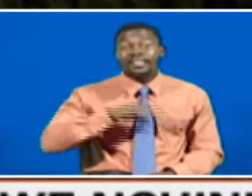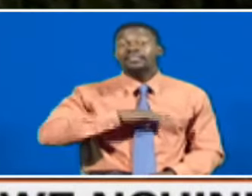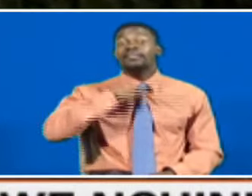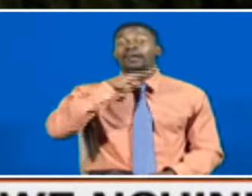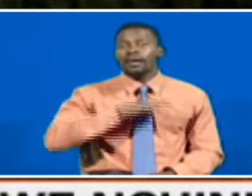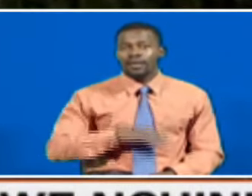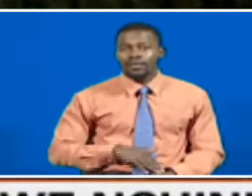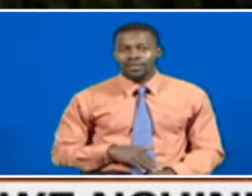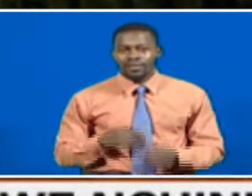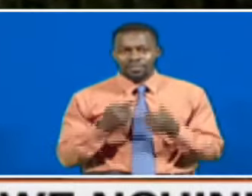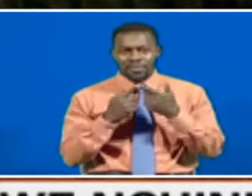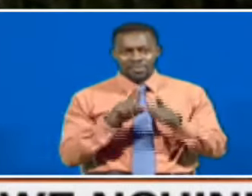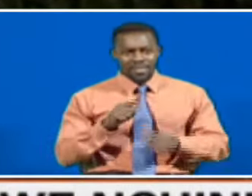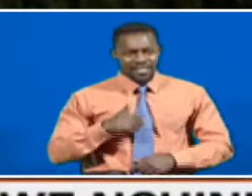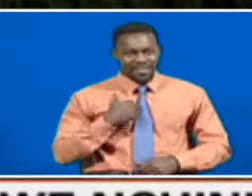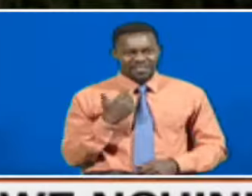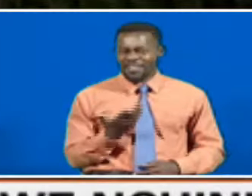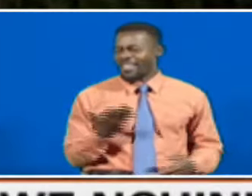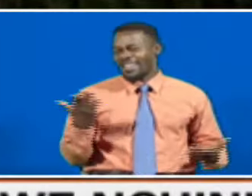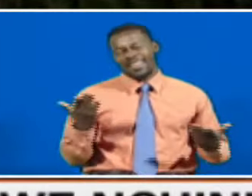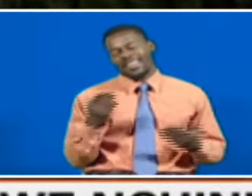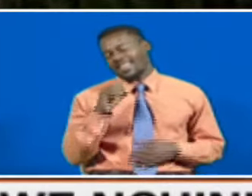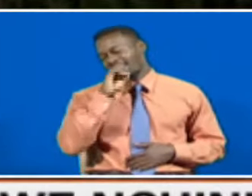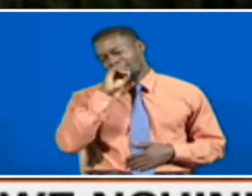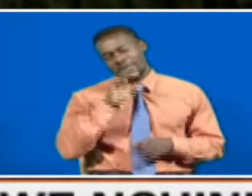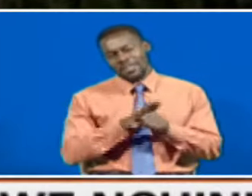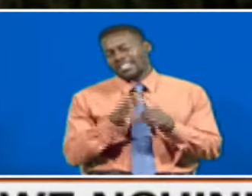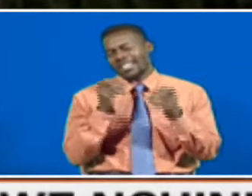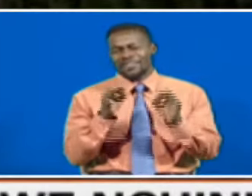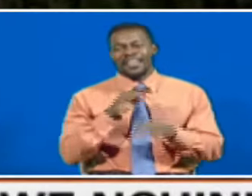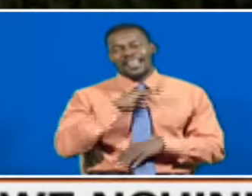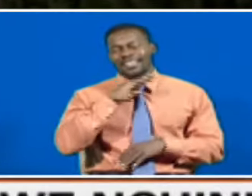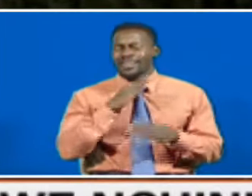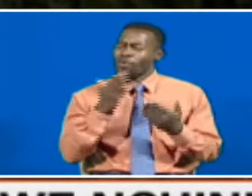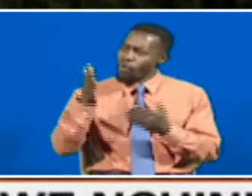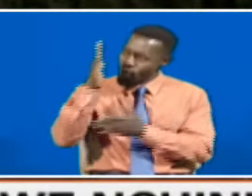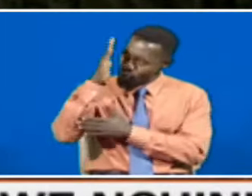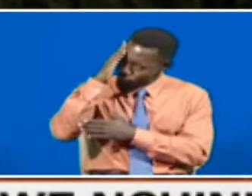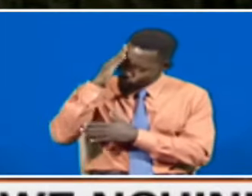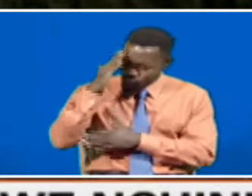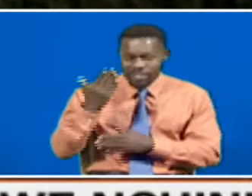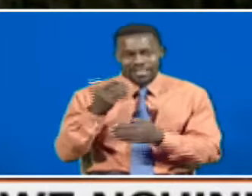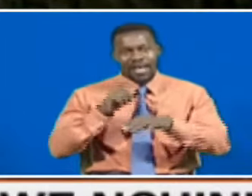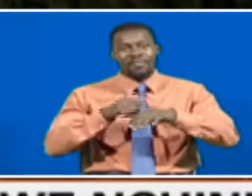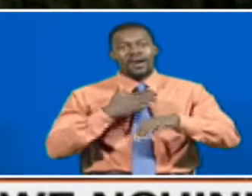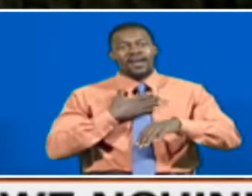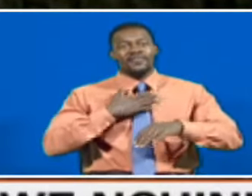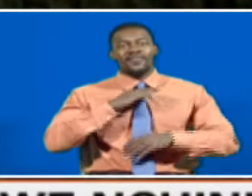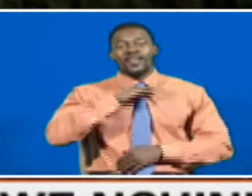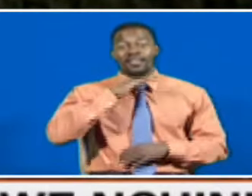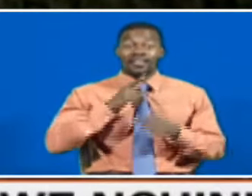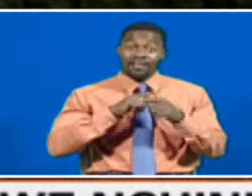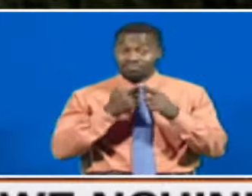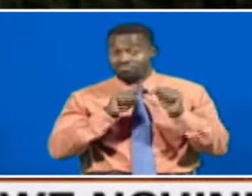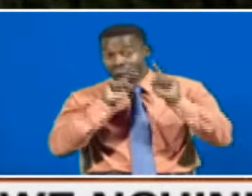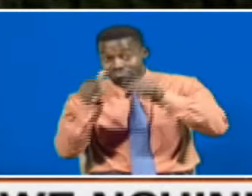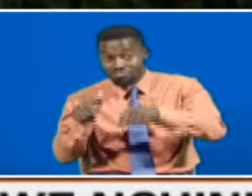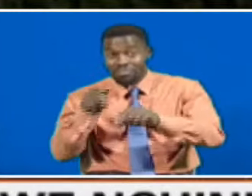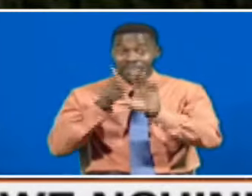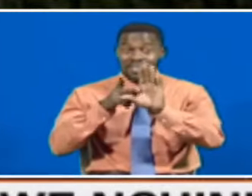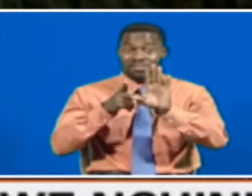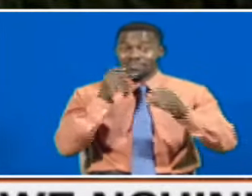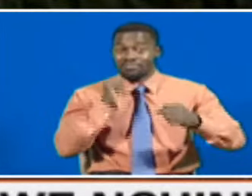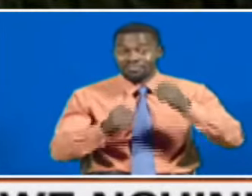nikawaambia kama kifo ikikuja ni Mwenyezi Mungu, kwa hivyo wacha niende kwa mbio. Alafu nikaenda nikashiriki mbio, nimeshiriki